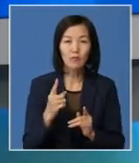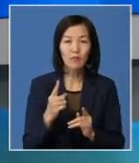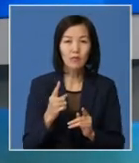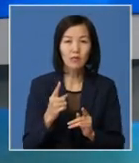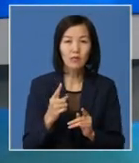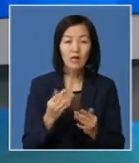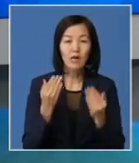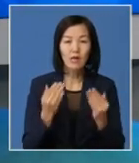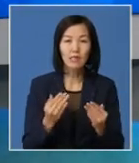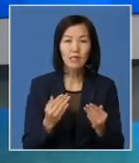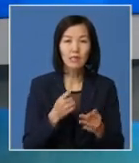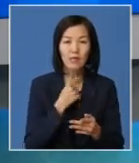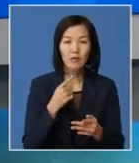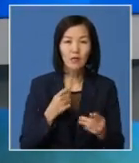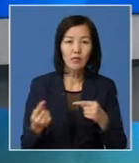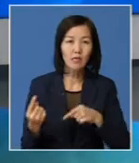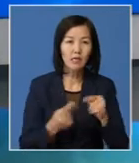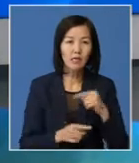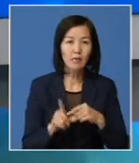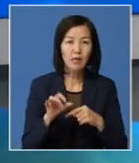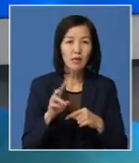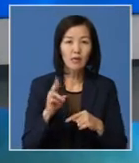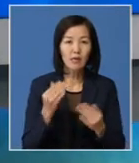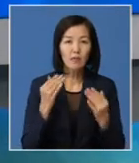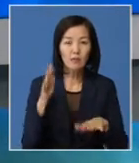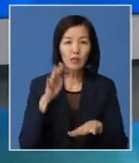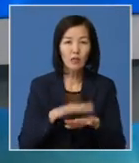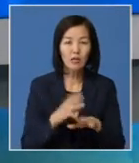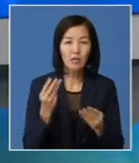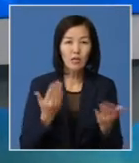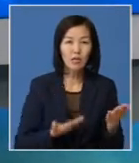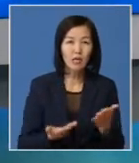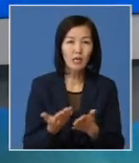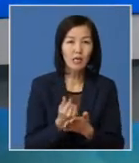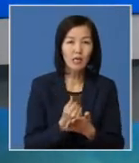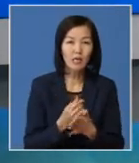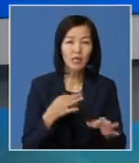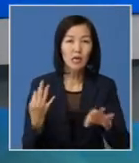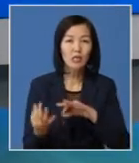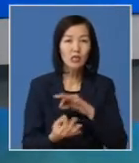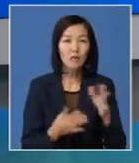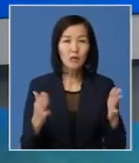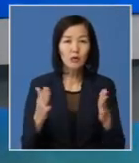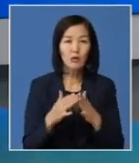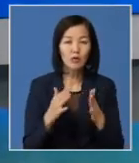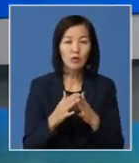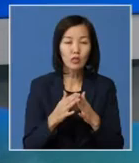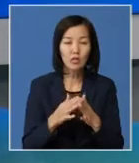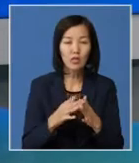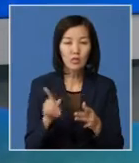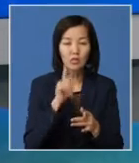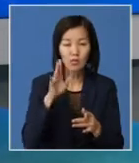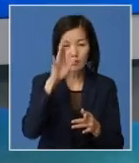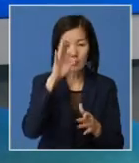дейін жеткізді. Талдықорғандық кәсіпкер Рустам Хакимов бүгін банкте жинаған қаражатын ақы иесі, яғни жетімдер үйінен шыққан жеткіншекке